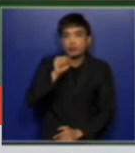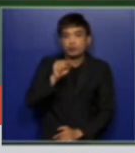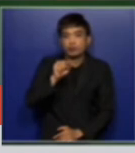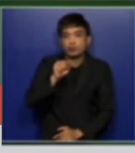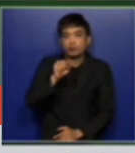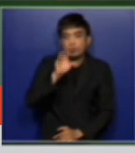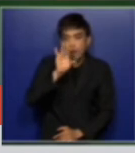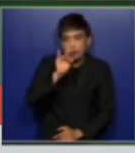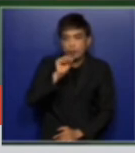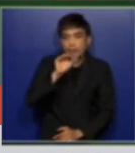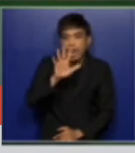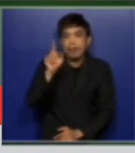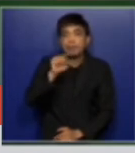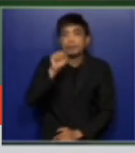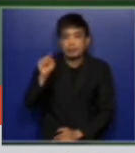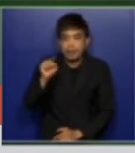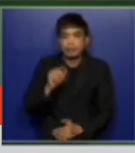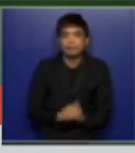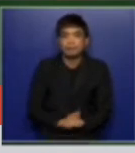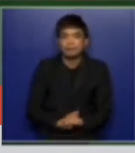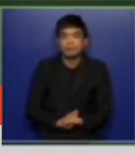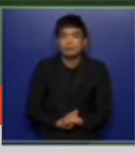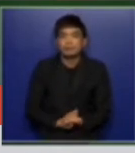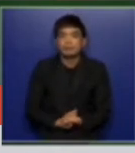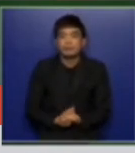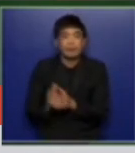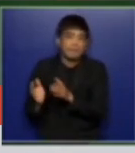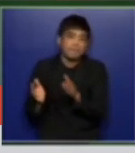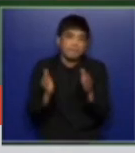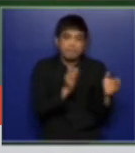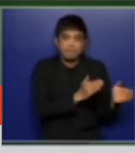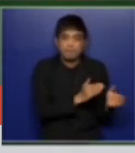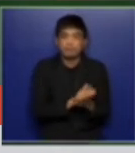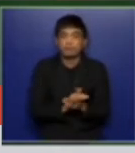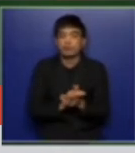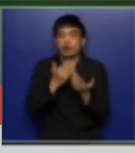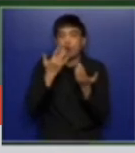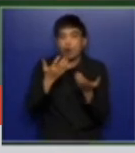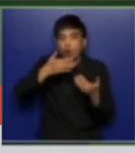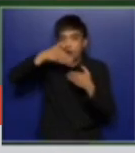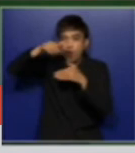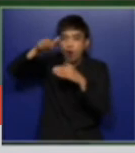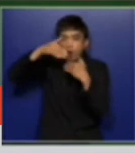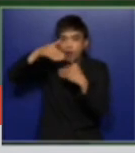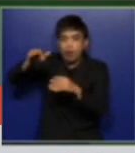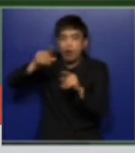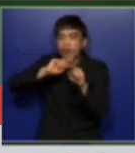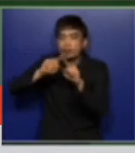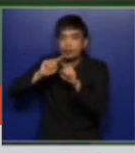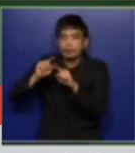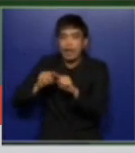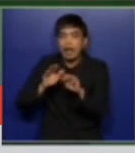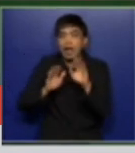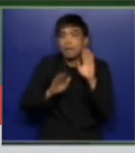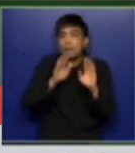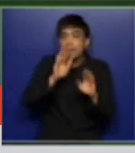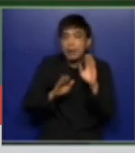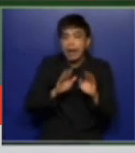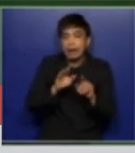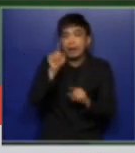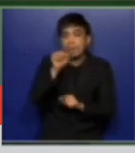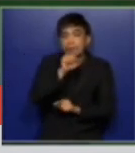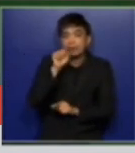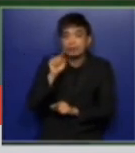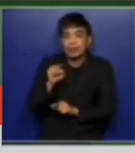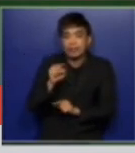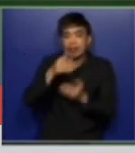ตราด้วยกันสไลด์ต่อไปครับมูลค่าของการนำเข้าการส่งออกเห็นไหมครับว่ามีสัดส่วนของการนำเข้